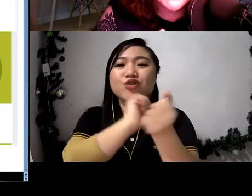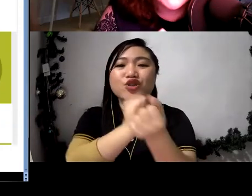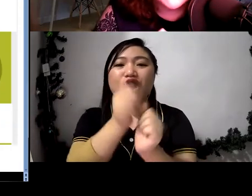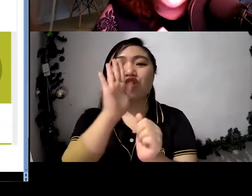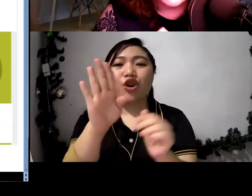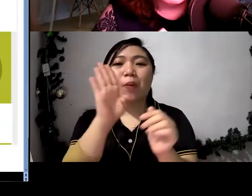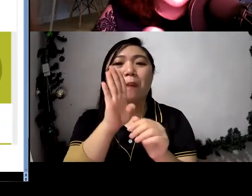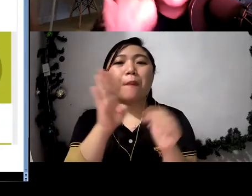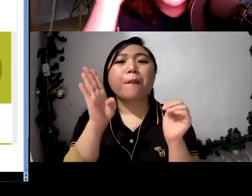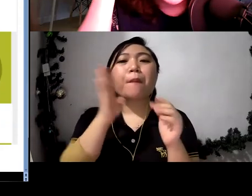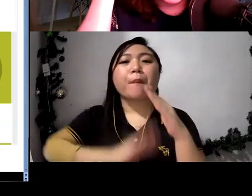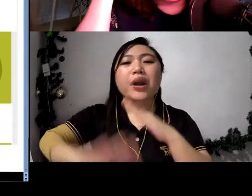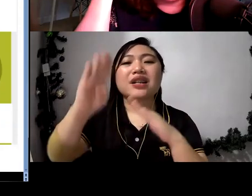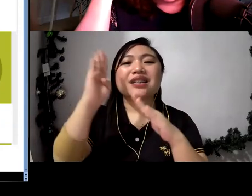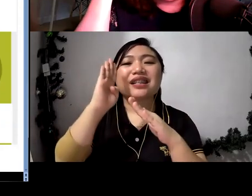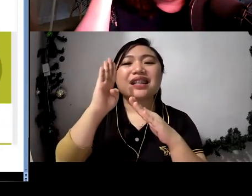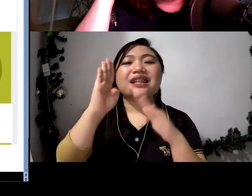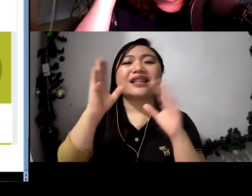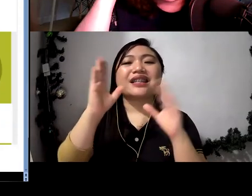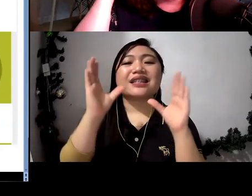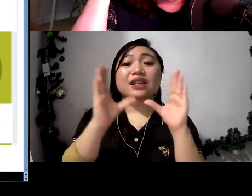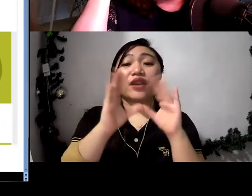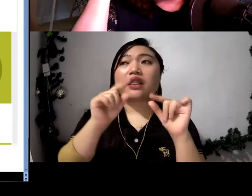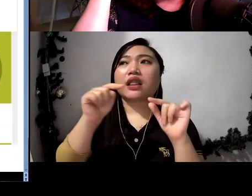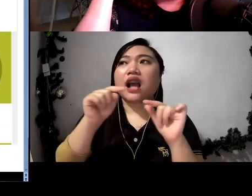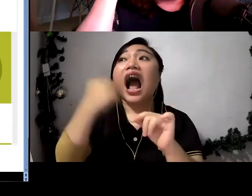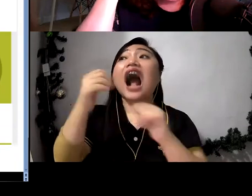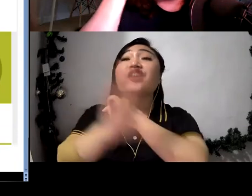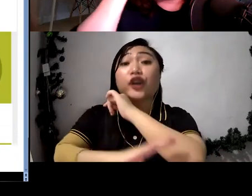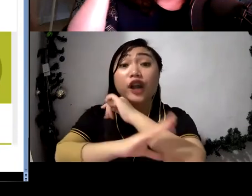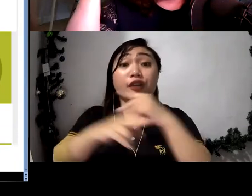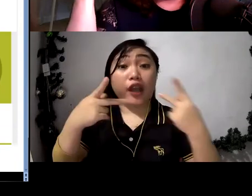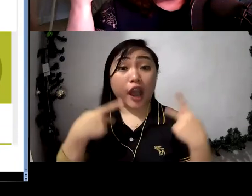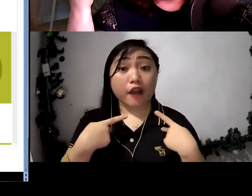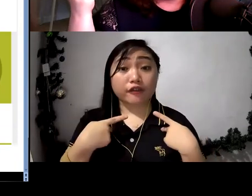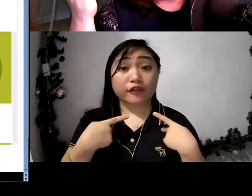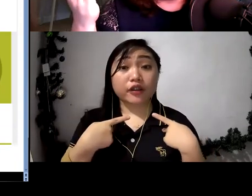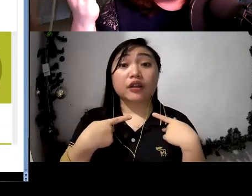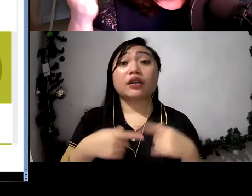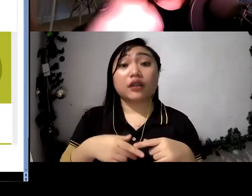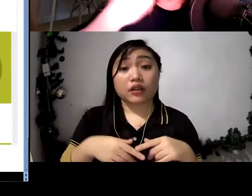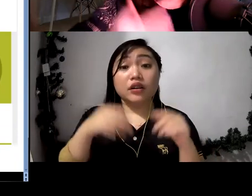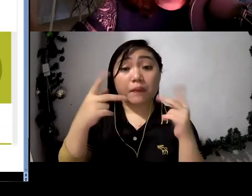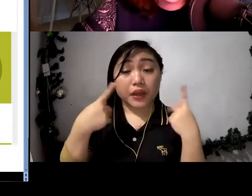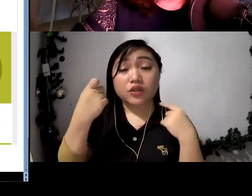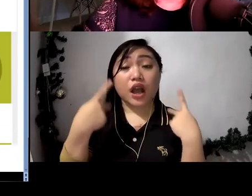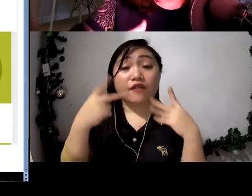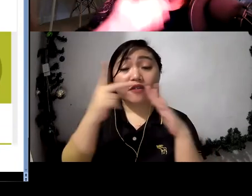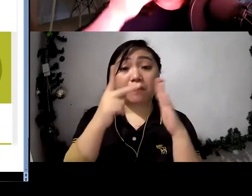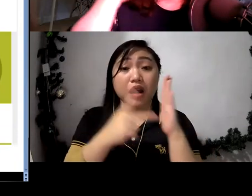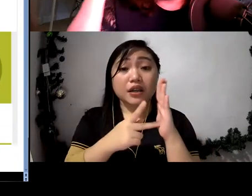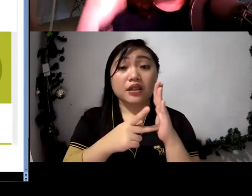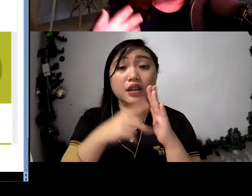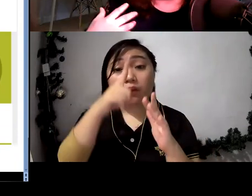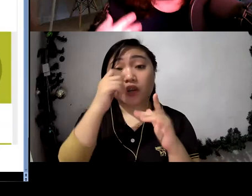Okay? Sa ibang bansa, pwede mong gawin yun, ano, kasi meron na silang mga policy, no, na pwedeng pag nagpalit ka, no, pwede